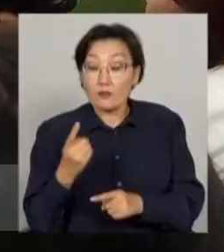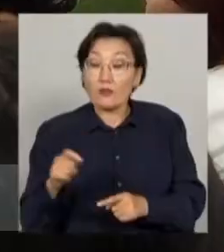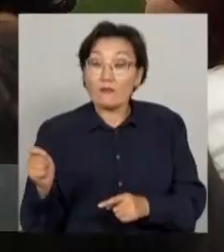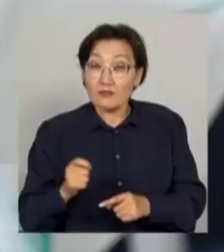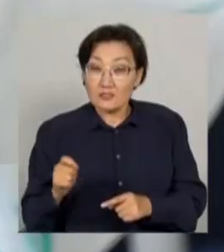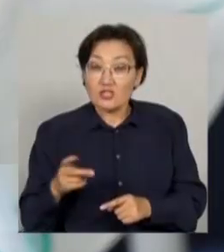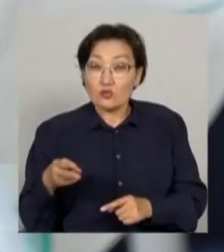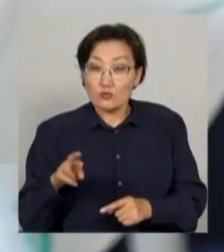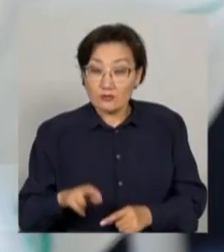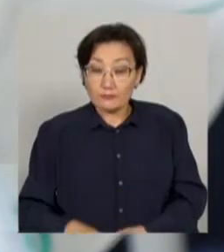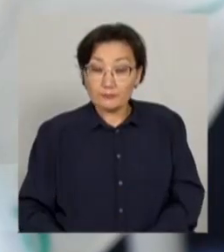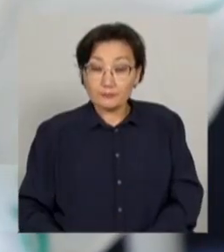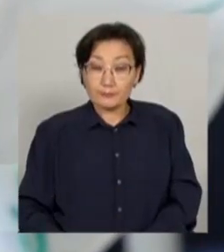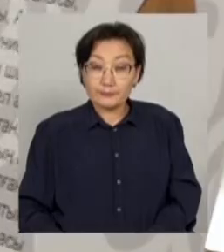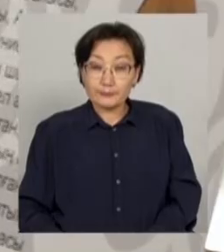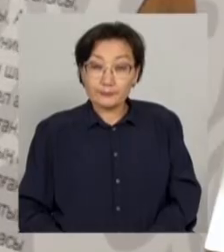воскресенье июля.